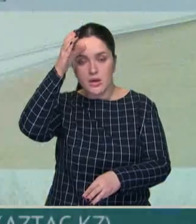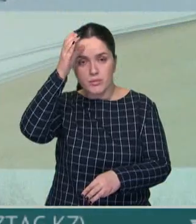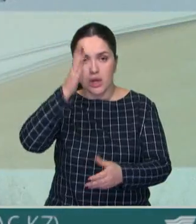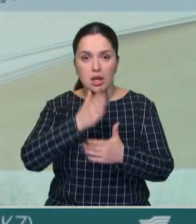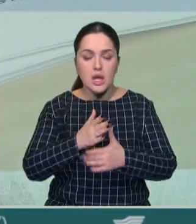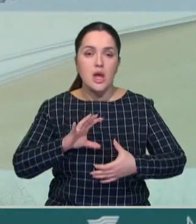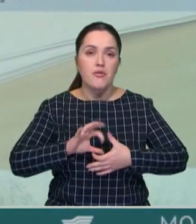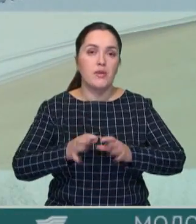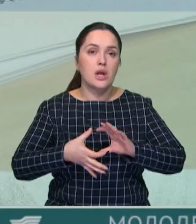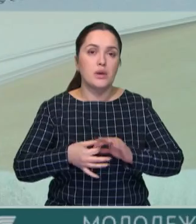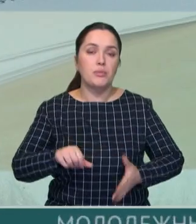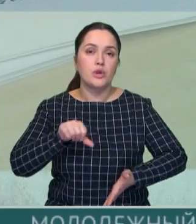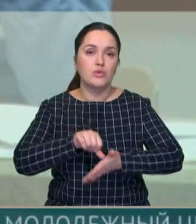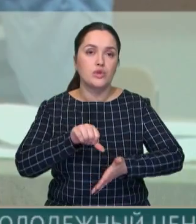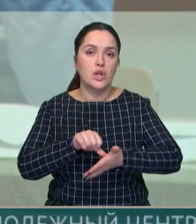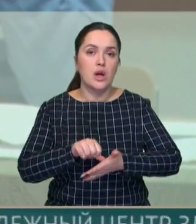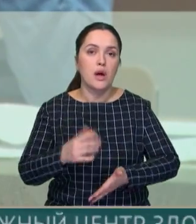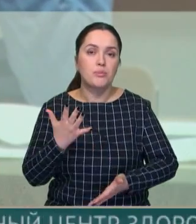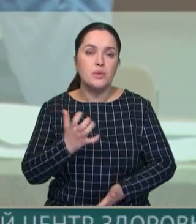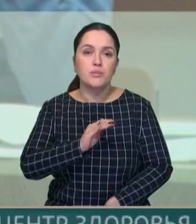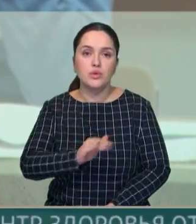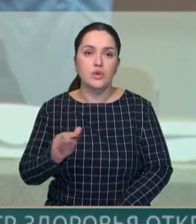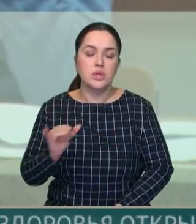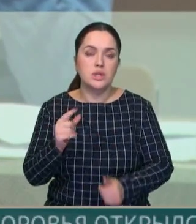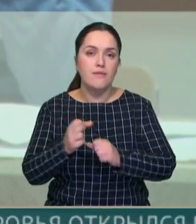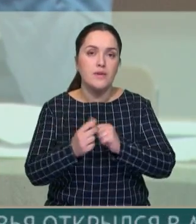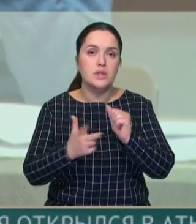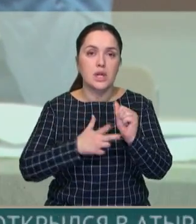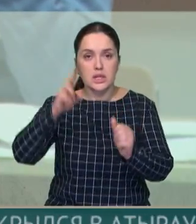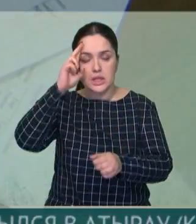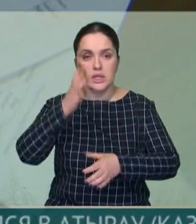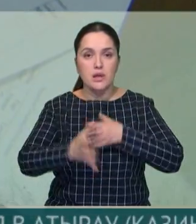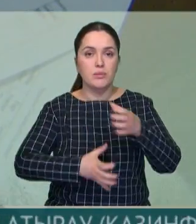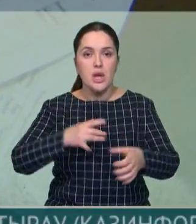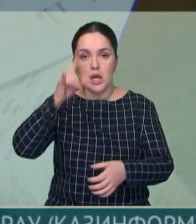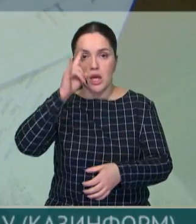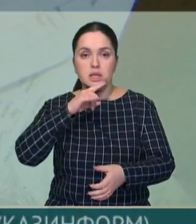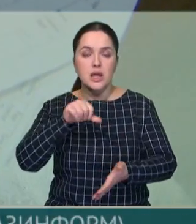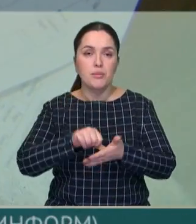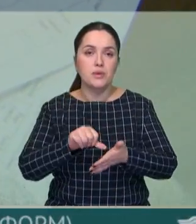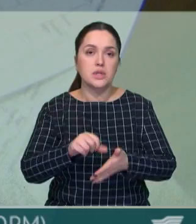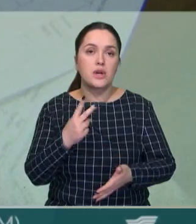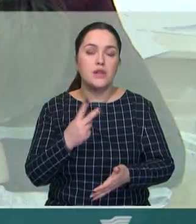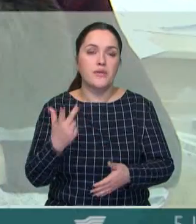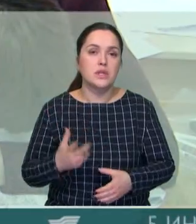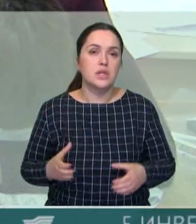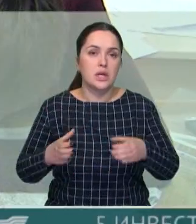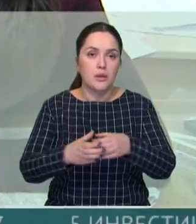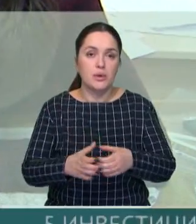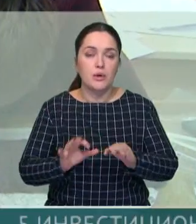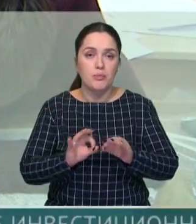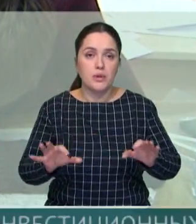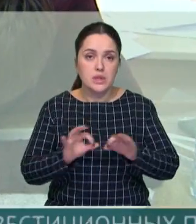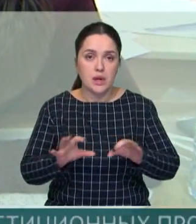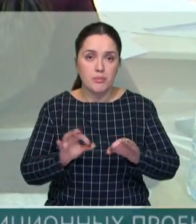Министерства образования и науки. В олимпиаде принимают участие более 500 ребят из 18 стран мира. Казахстан представляют 23